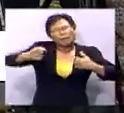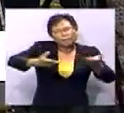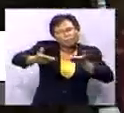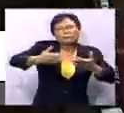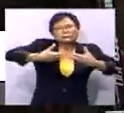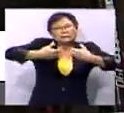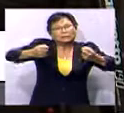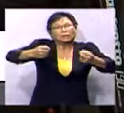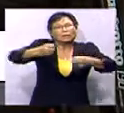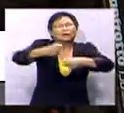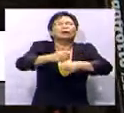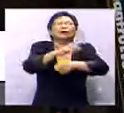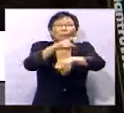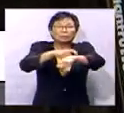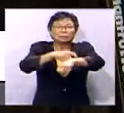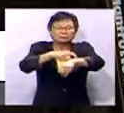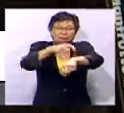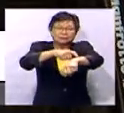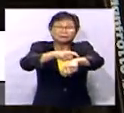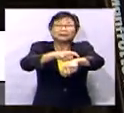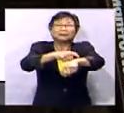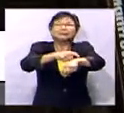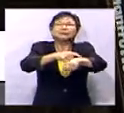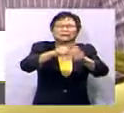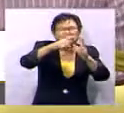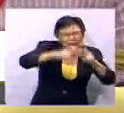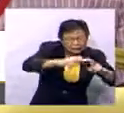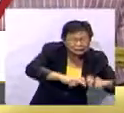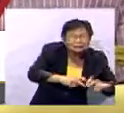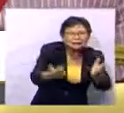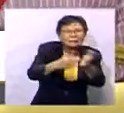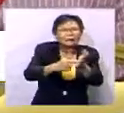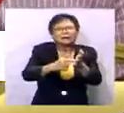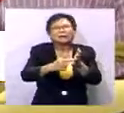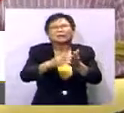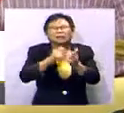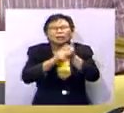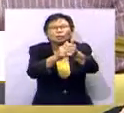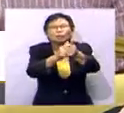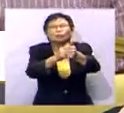perkhidmatan kesihatan, waktu operasi akan dikaji semula selaras dengan tren kedatangan pesakit.